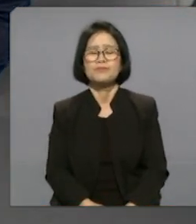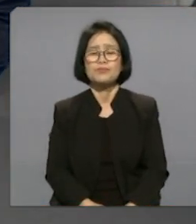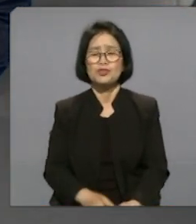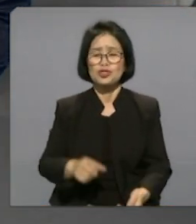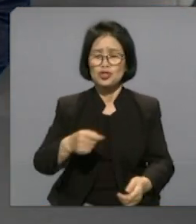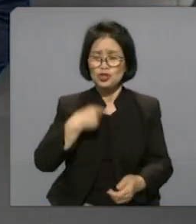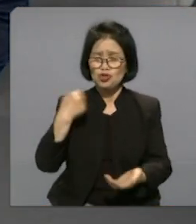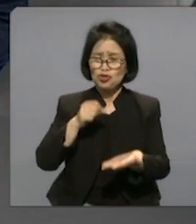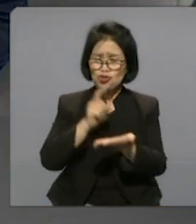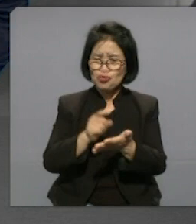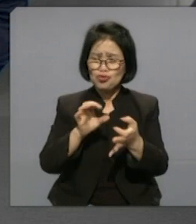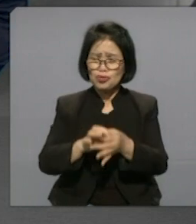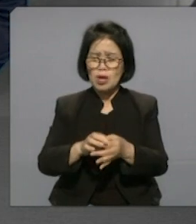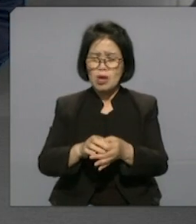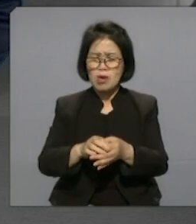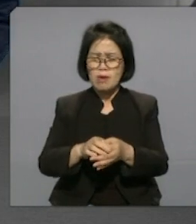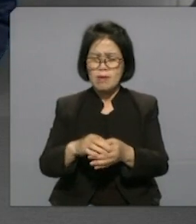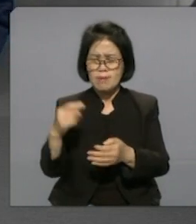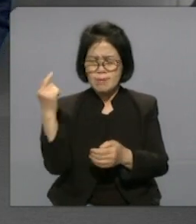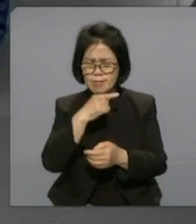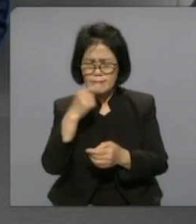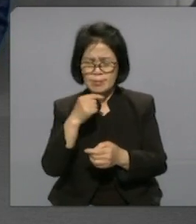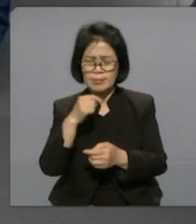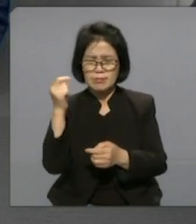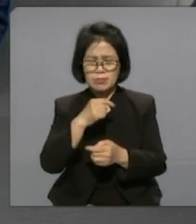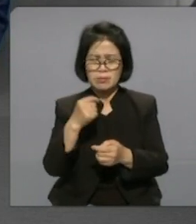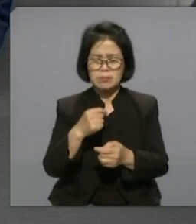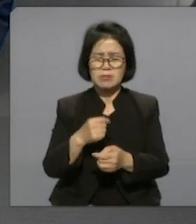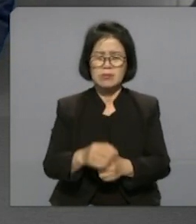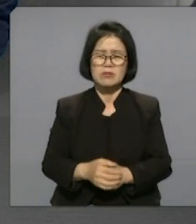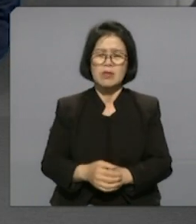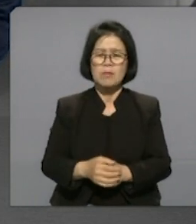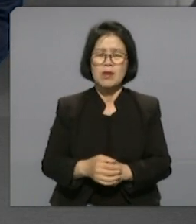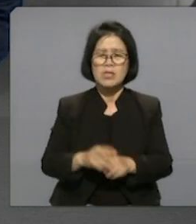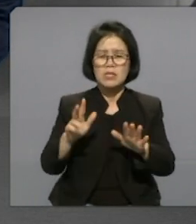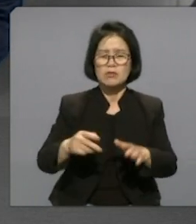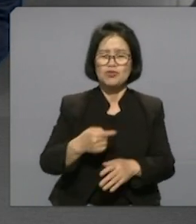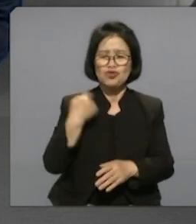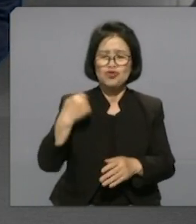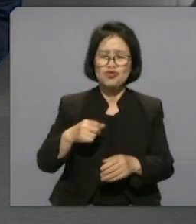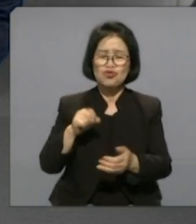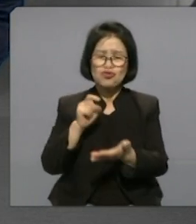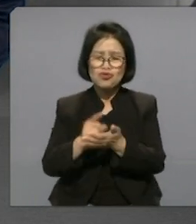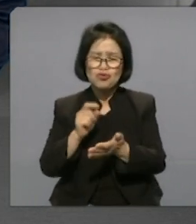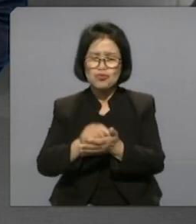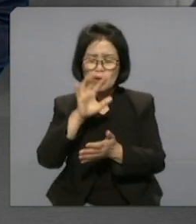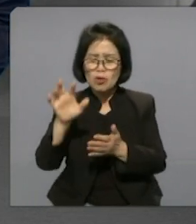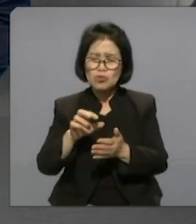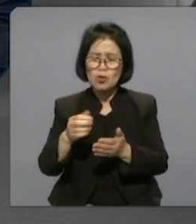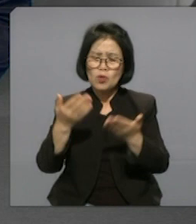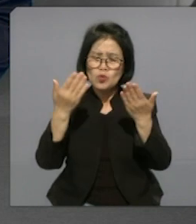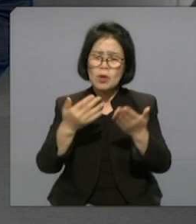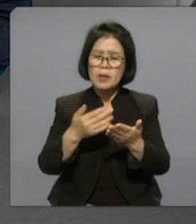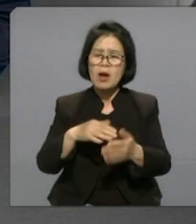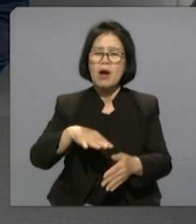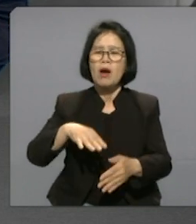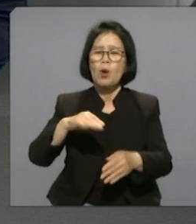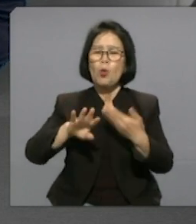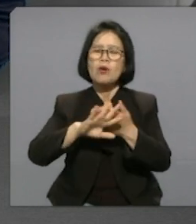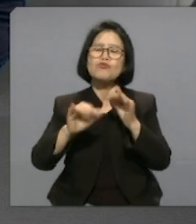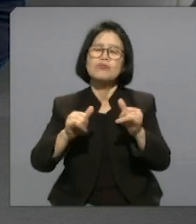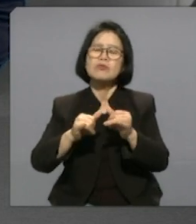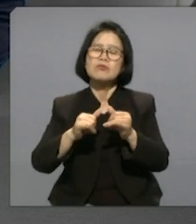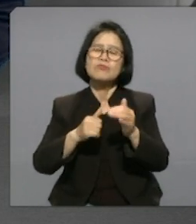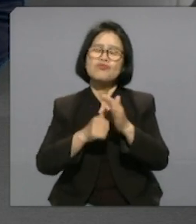중국 축구계 강력한 사정 바람 앞 촛불입니다. 여기에 중국 축구 반부패 조사를 받는 첫 외국인 선수인 만큼 중국